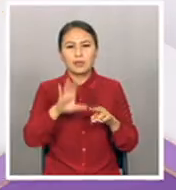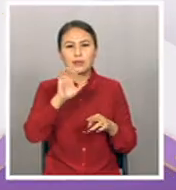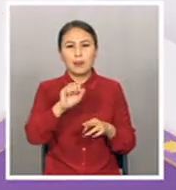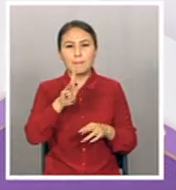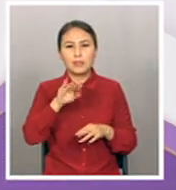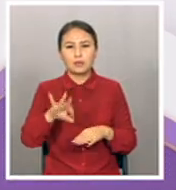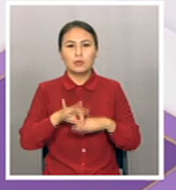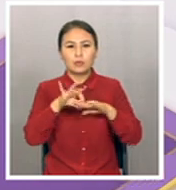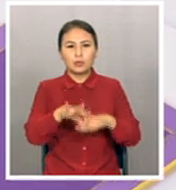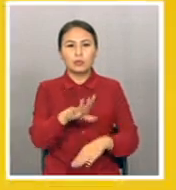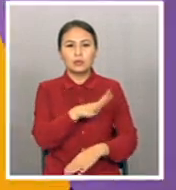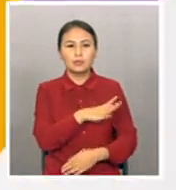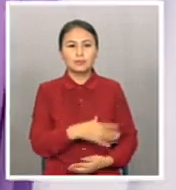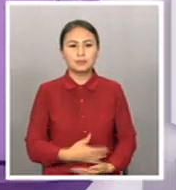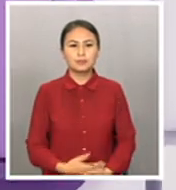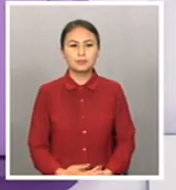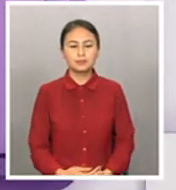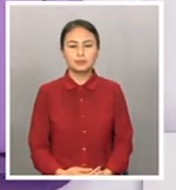өтті.